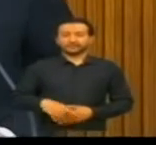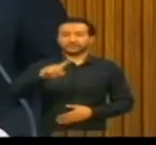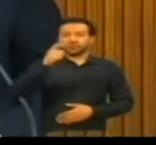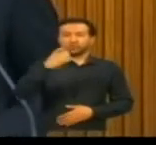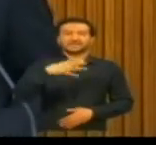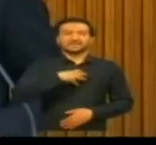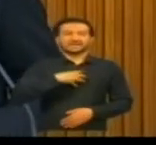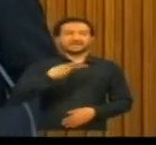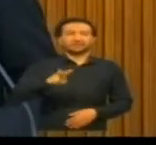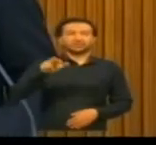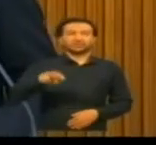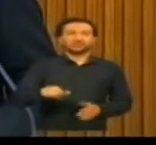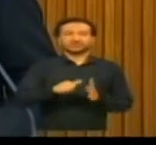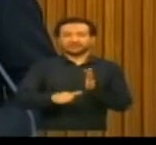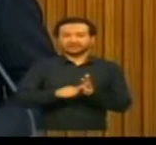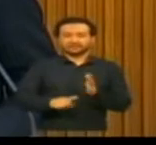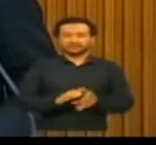19 Haziran 2018.